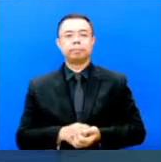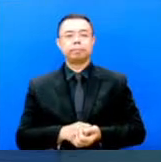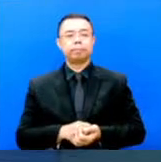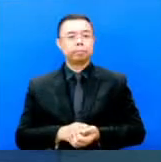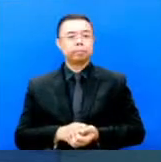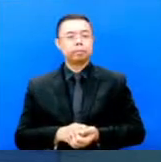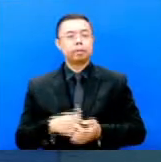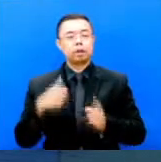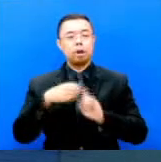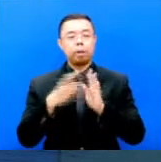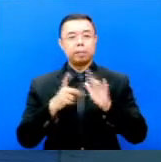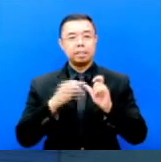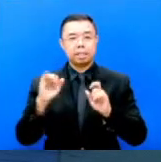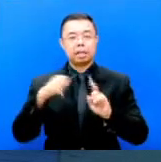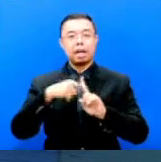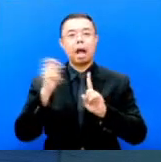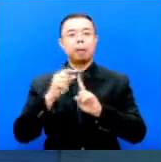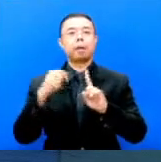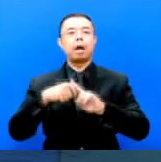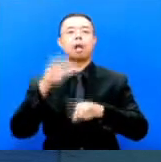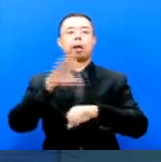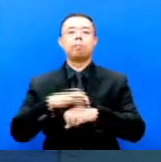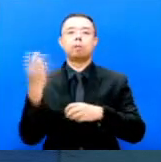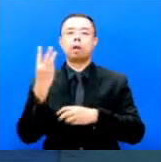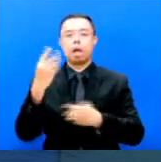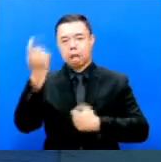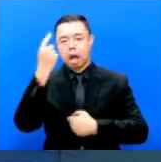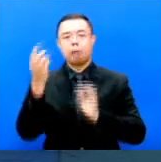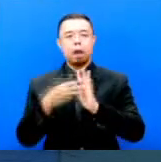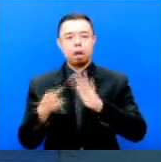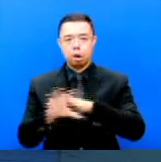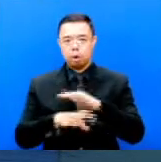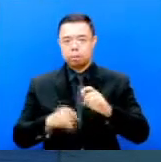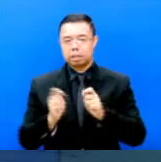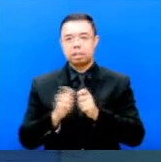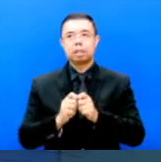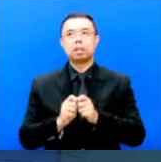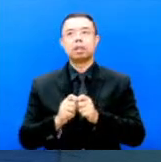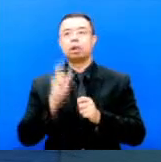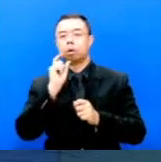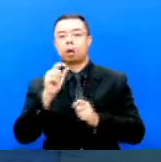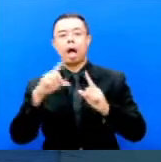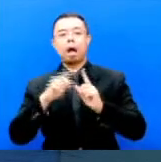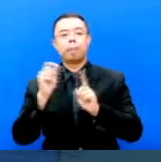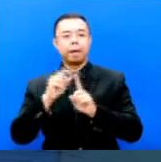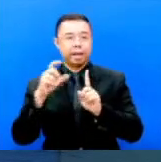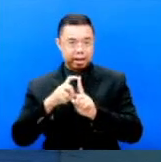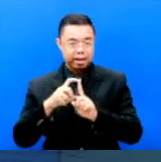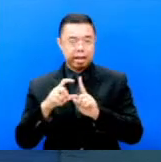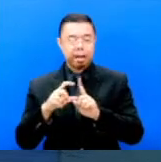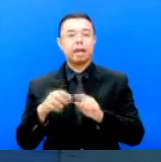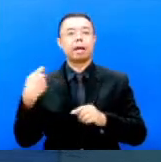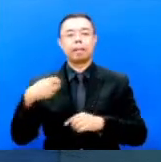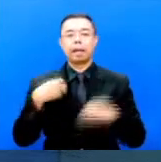dan pemirsa komisi pemeratasan korupsi menahan tiga tersangka kasus dugaan korupsi pengadaan alat pelindung diri atau APD di